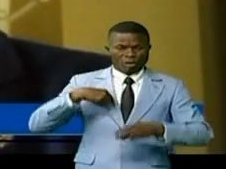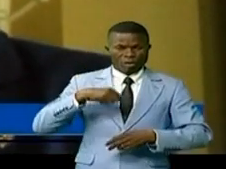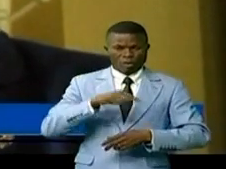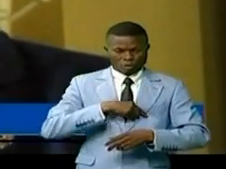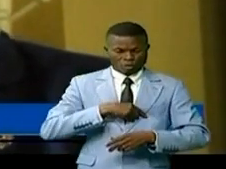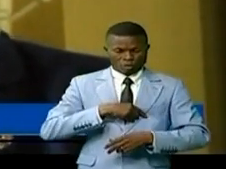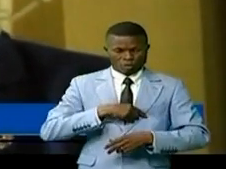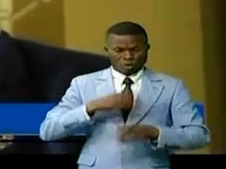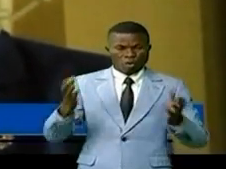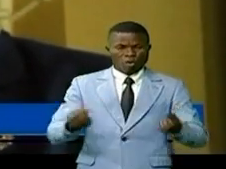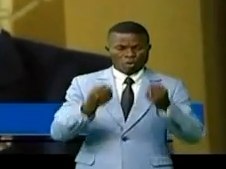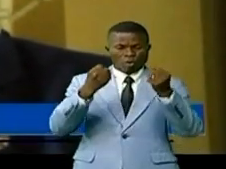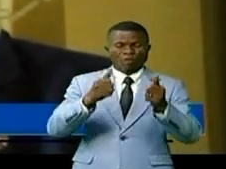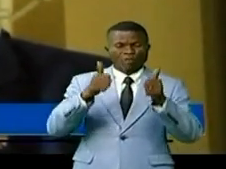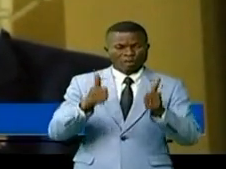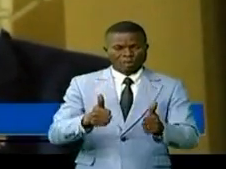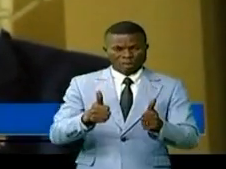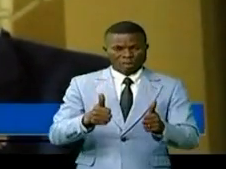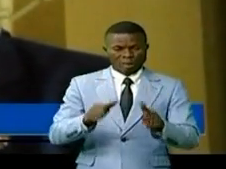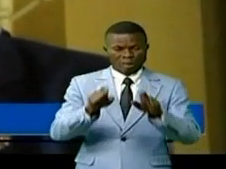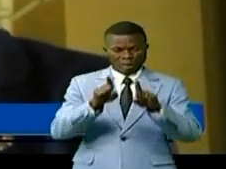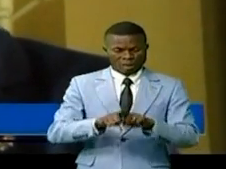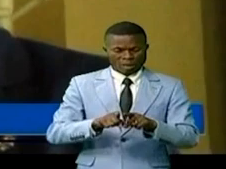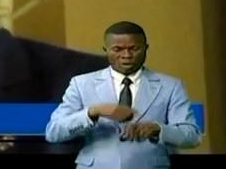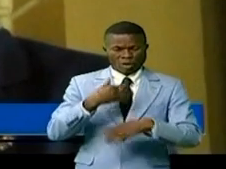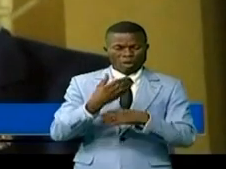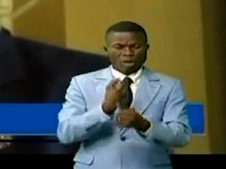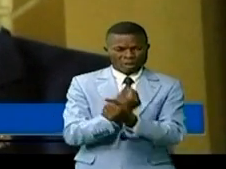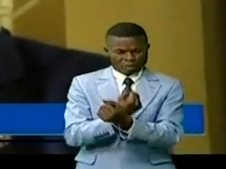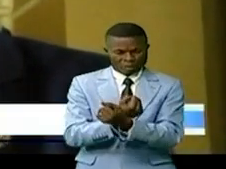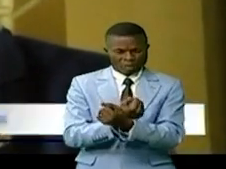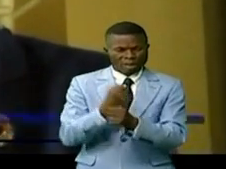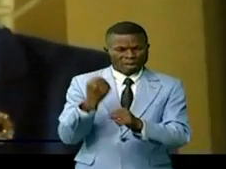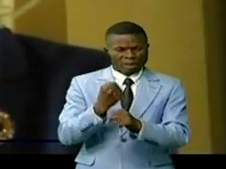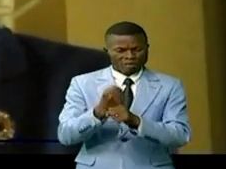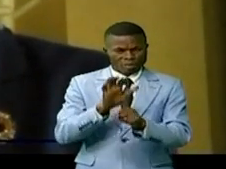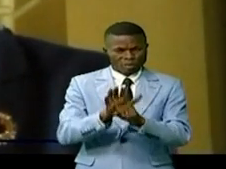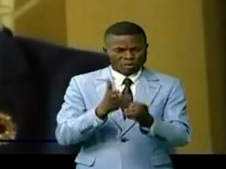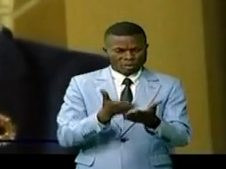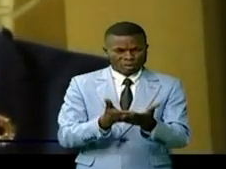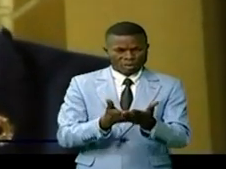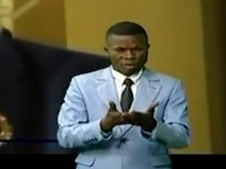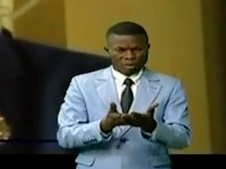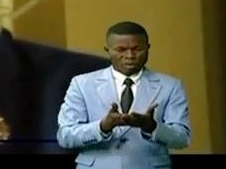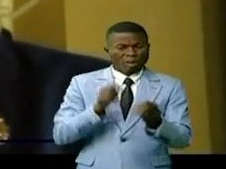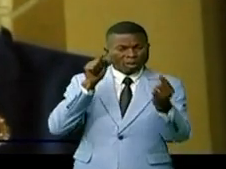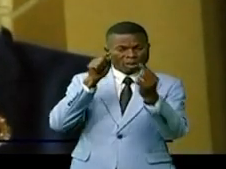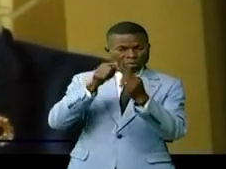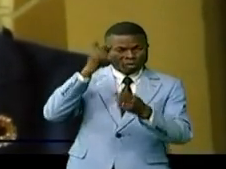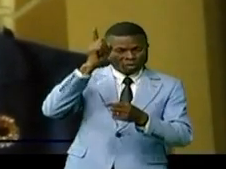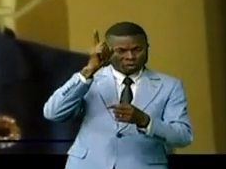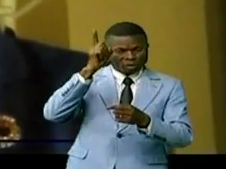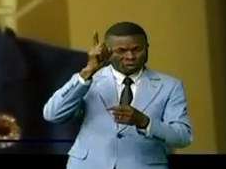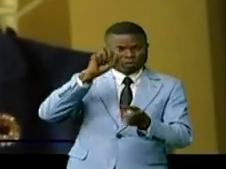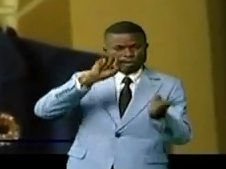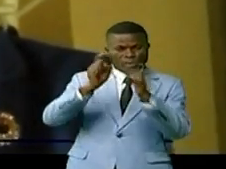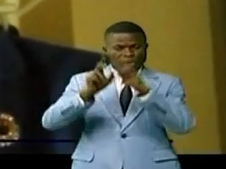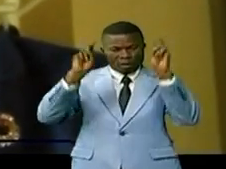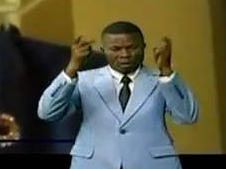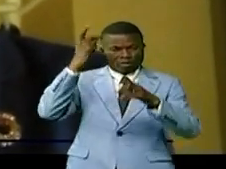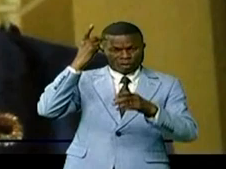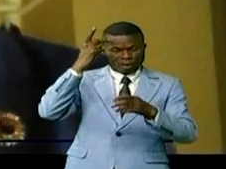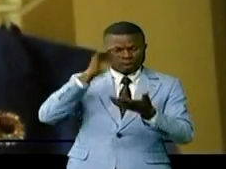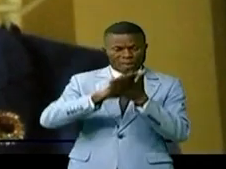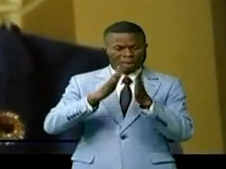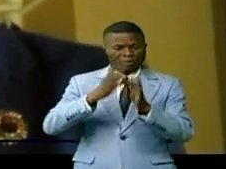saisissons au bon et nous tâcherons de travailler dans le but de faire de cette ville une